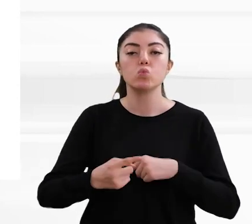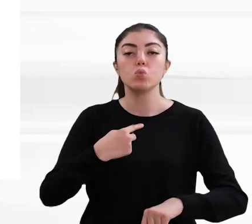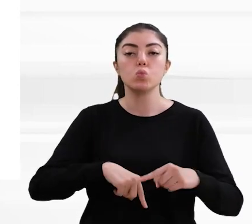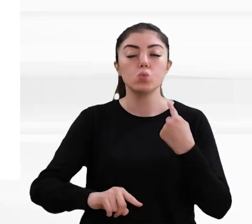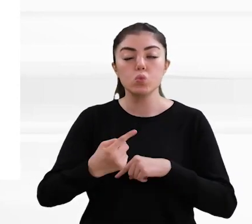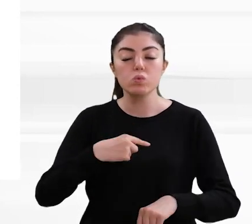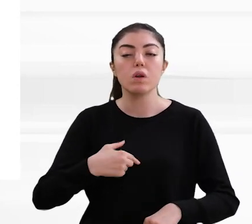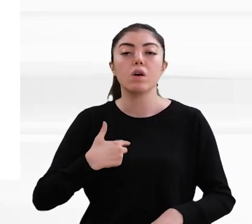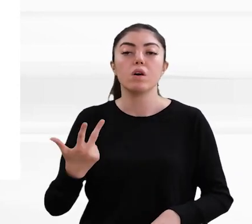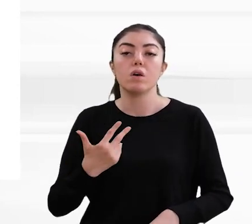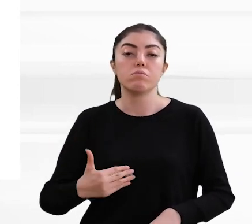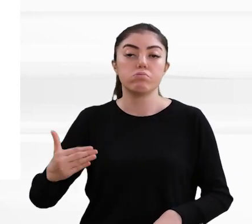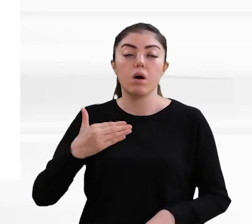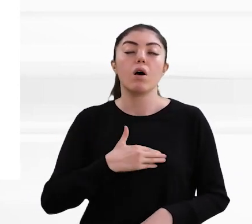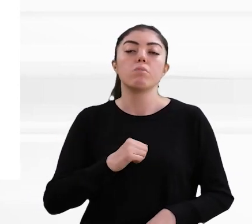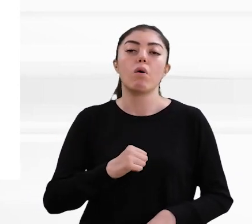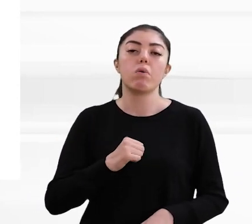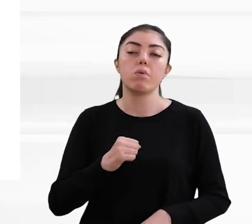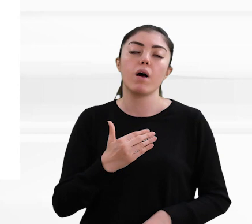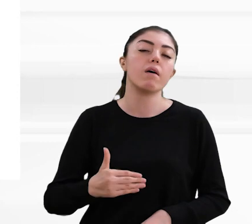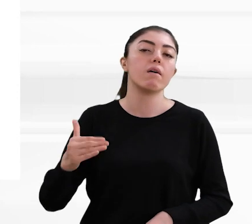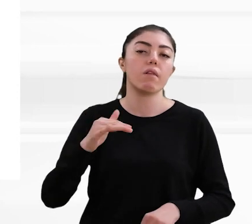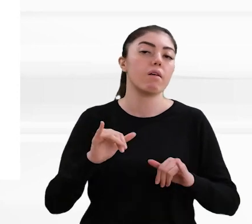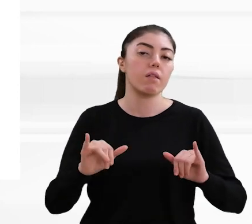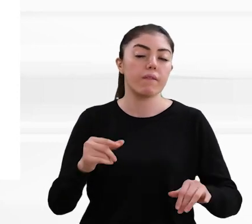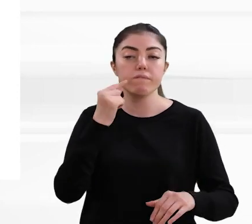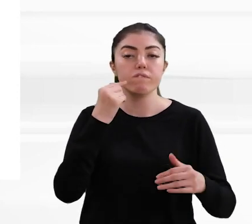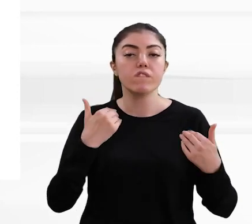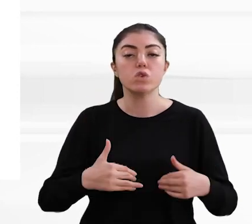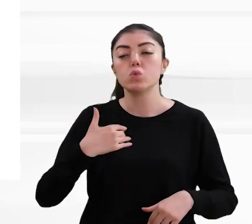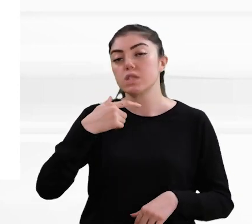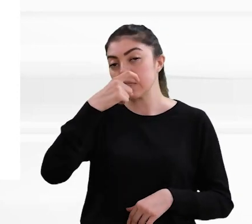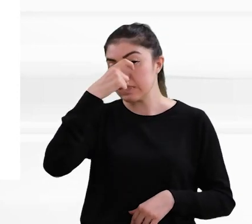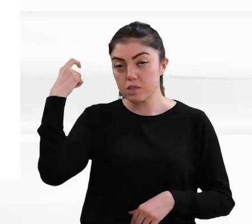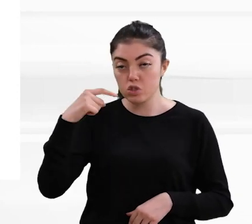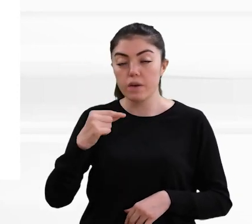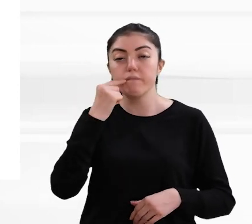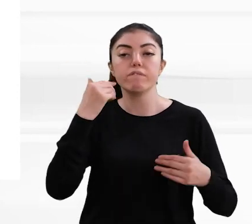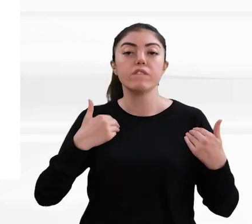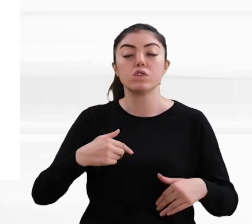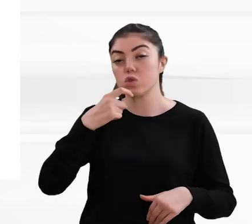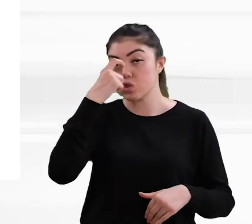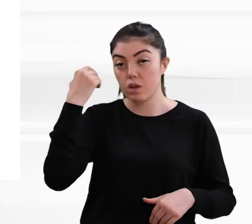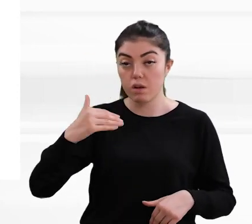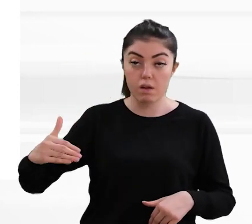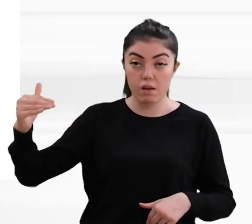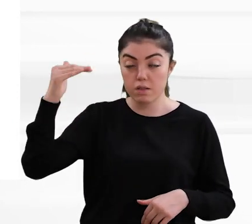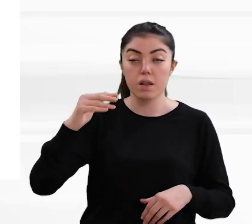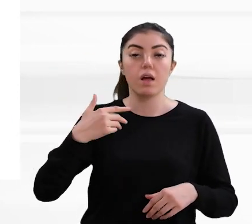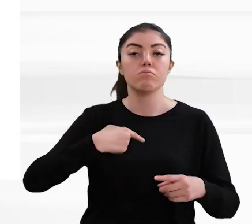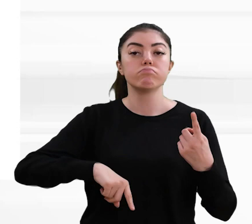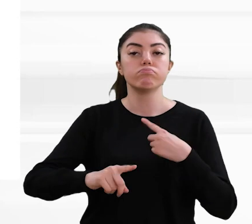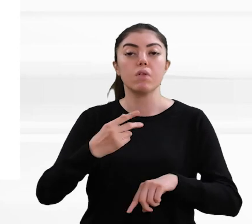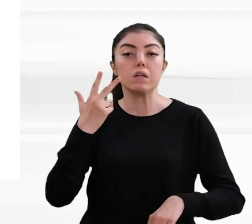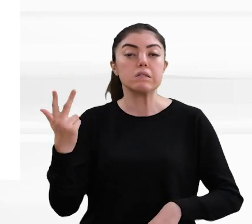kalp atış hızını artırır Öyleyse Yine ne yaptı artı vücut sıcaklığı arttığında vücut sıcaklığı arttığında metabolizma